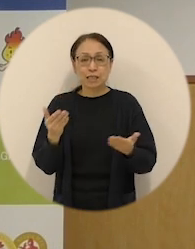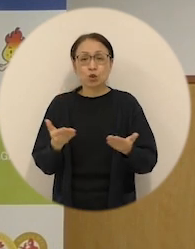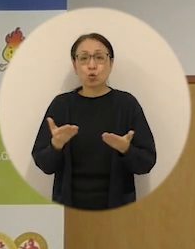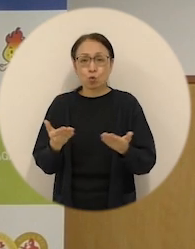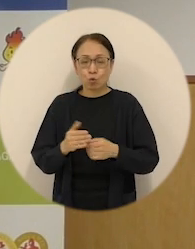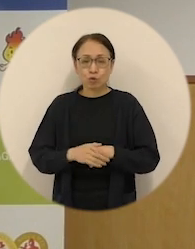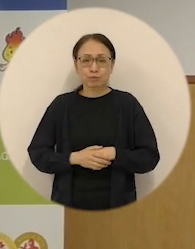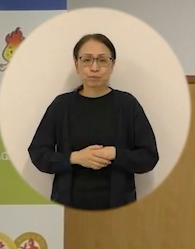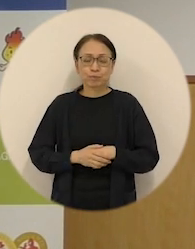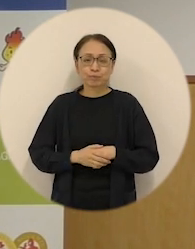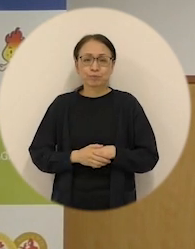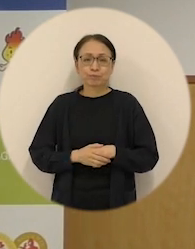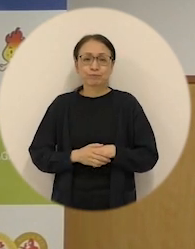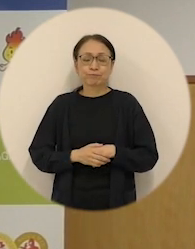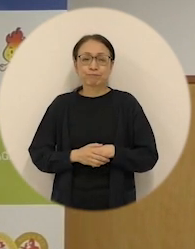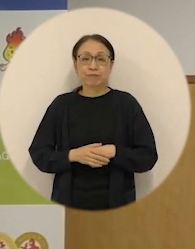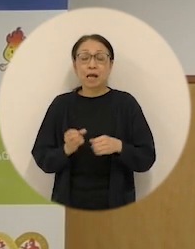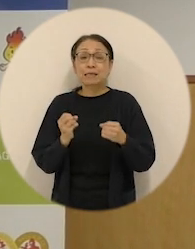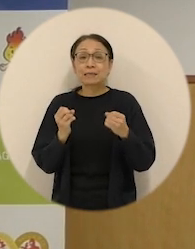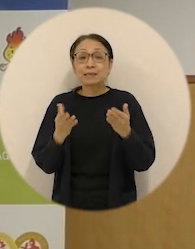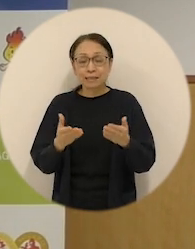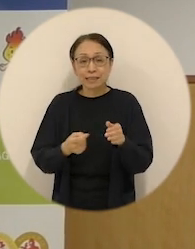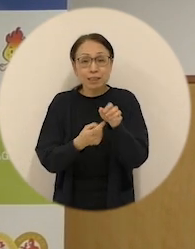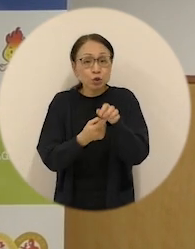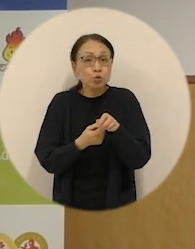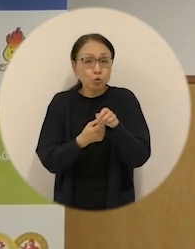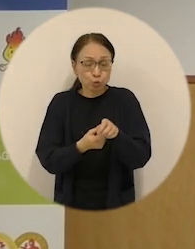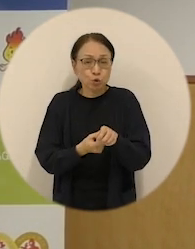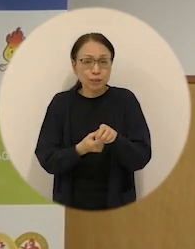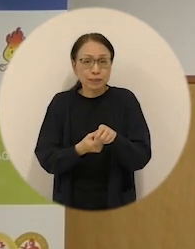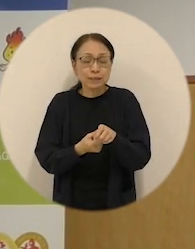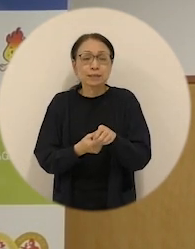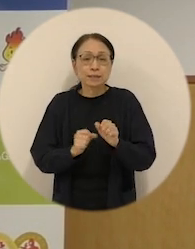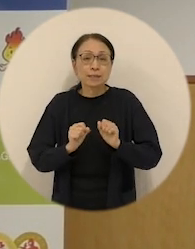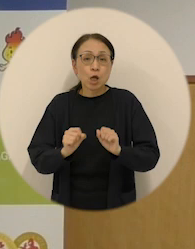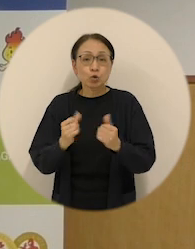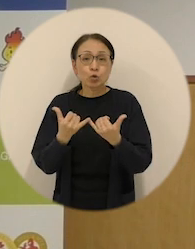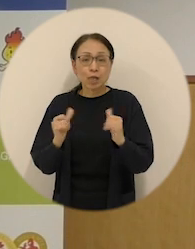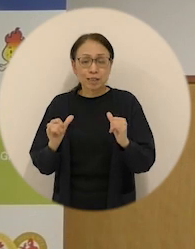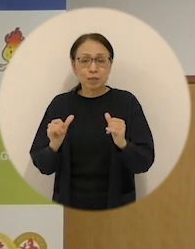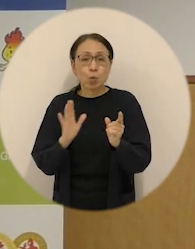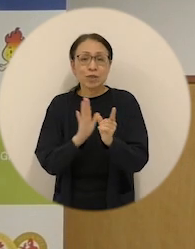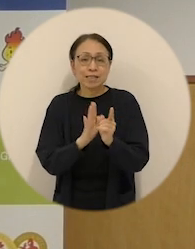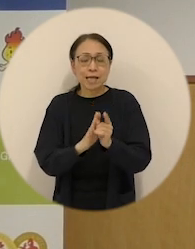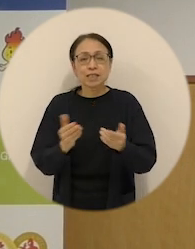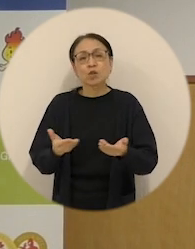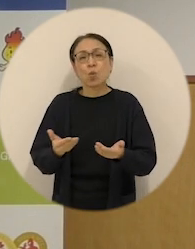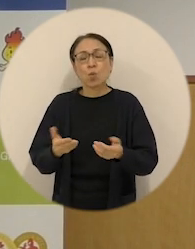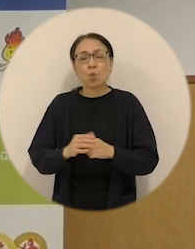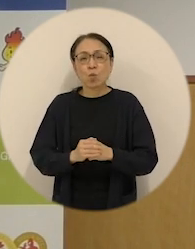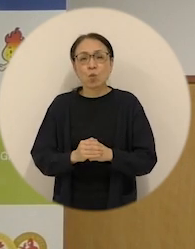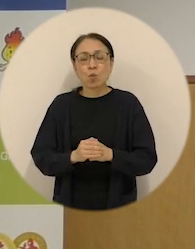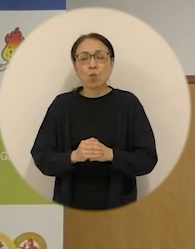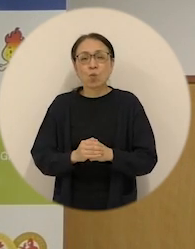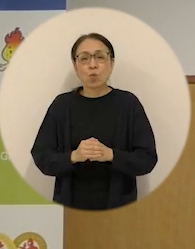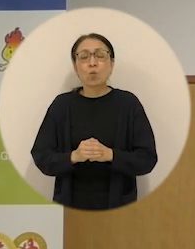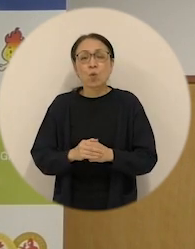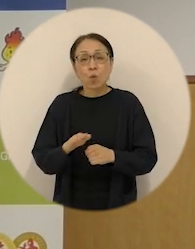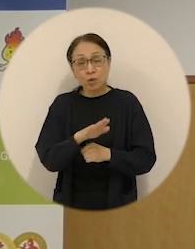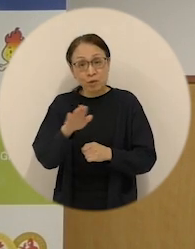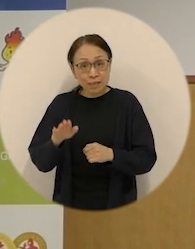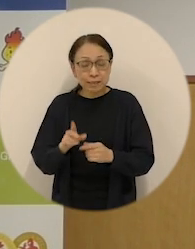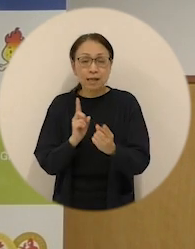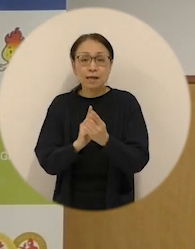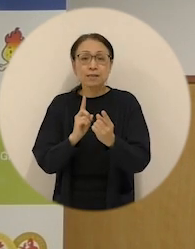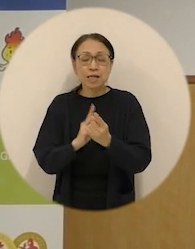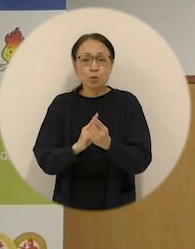。新規就農者育成支援事業では新規就農者に対する